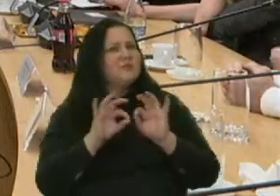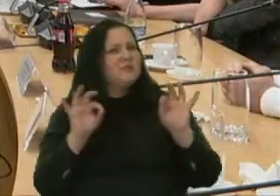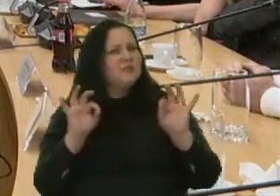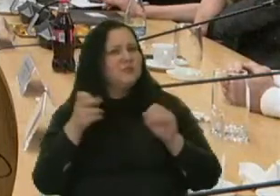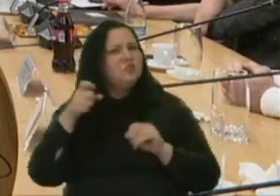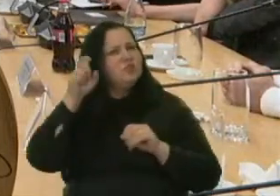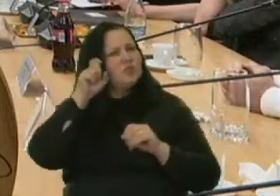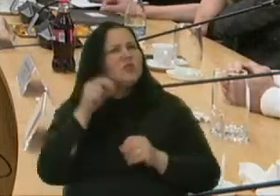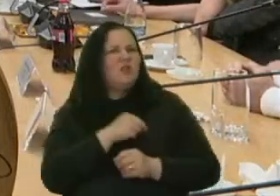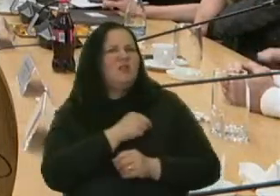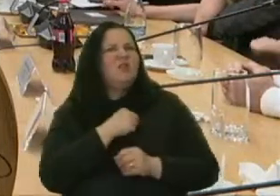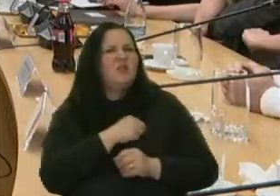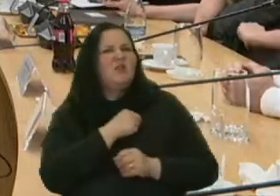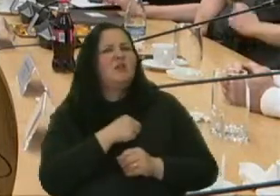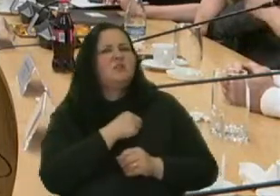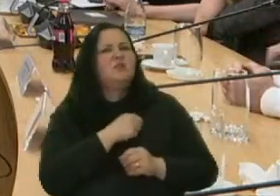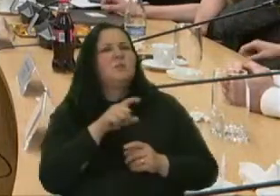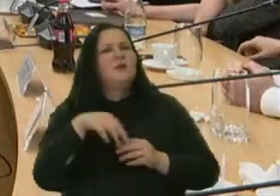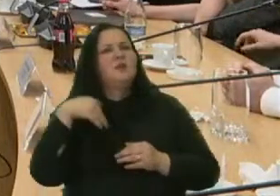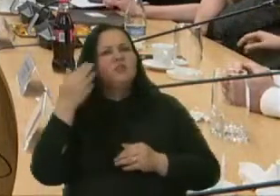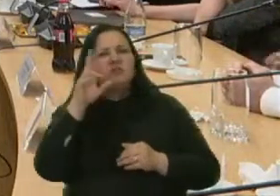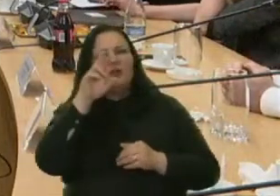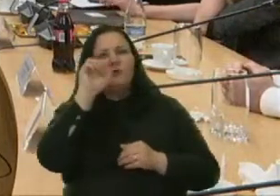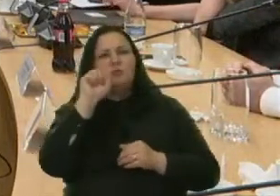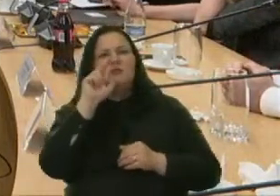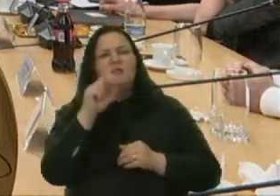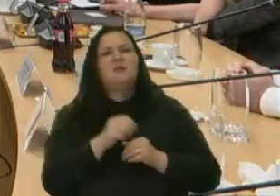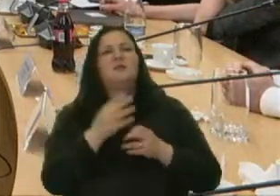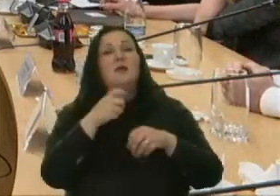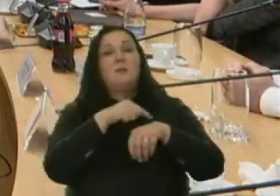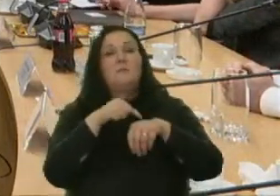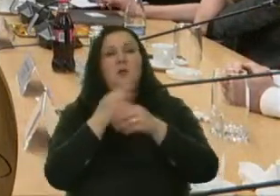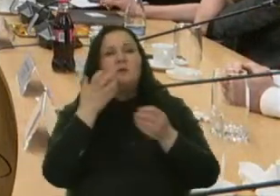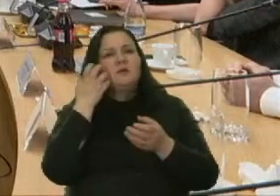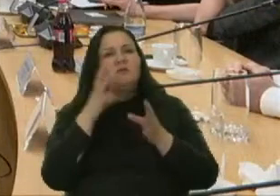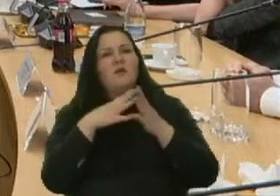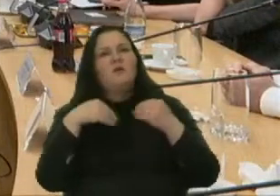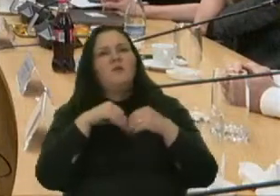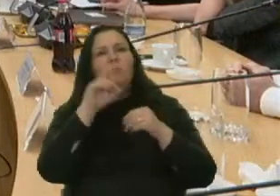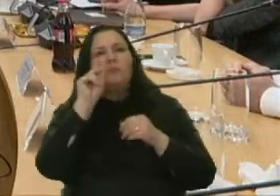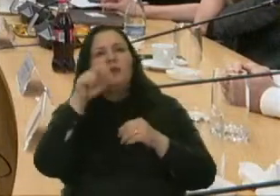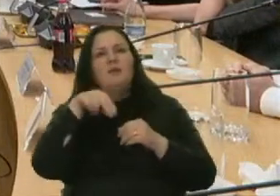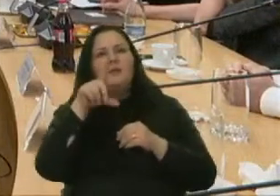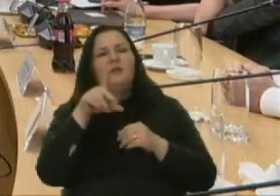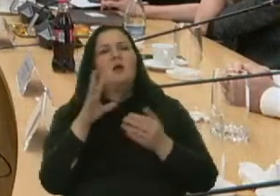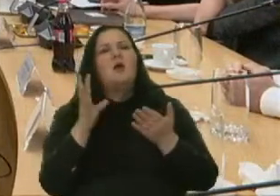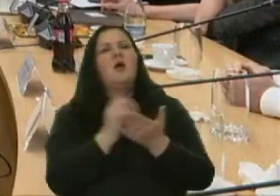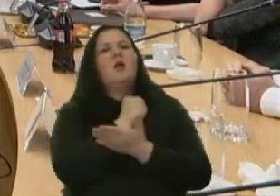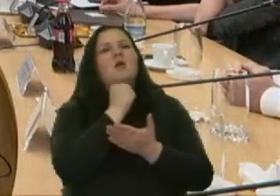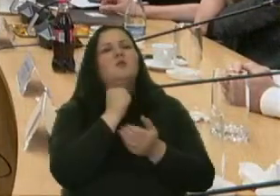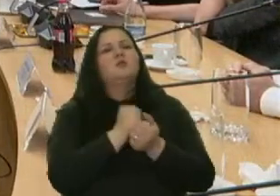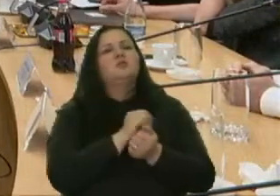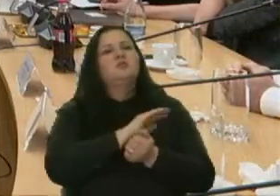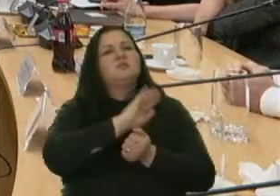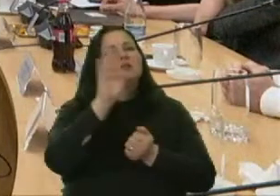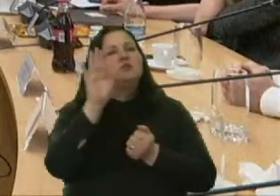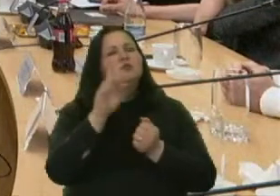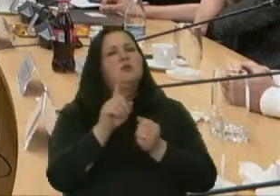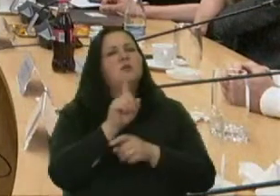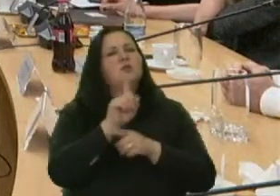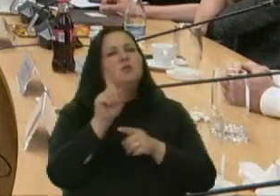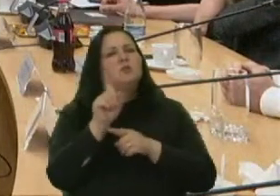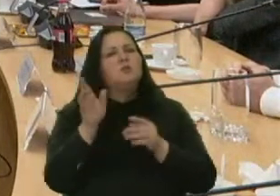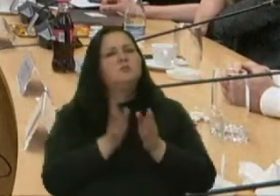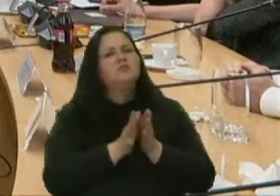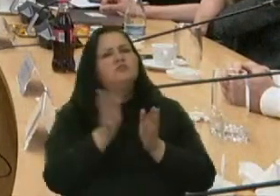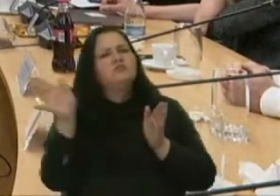că deranjează îi deranjează pe cei de la usr că în momentul în care a fost împreună cu PNL ul au reușit să ducă lucrurile absolut în